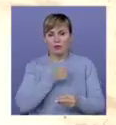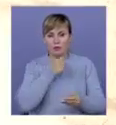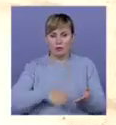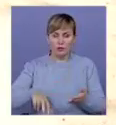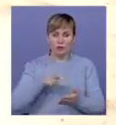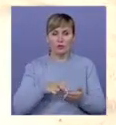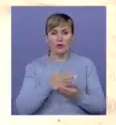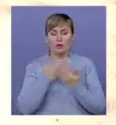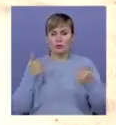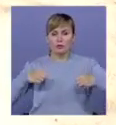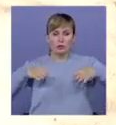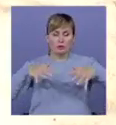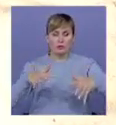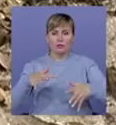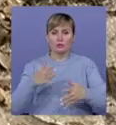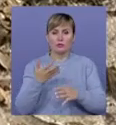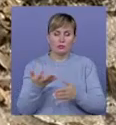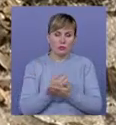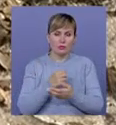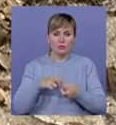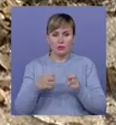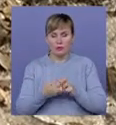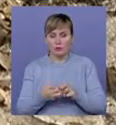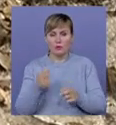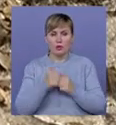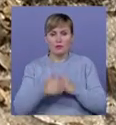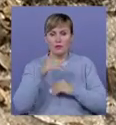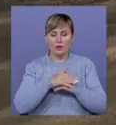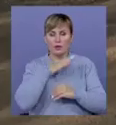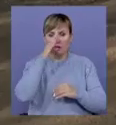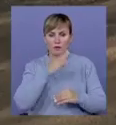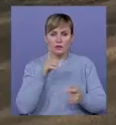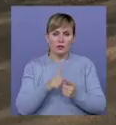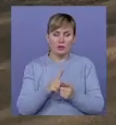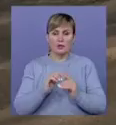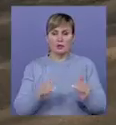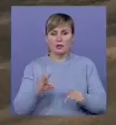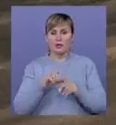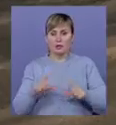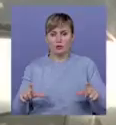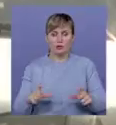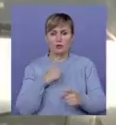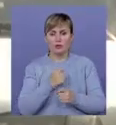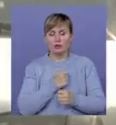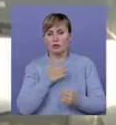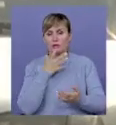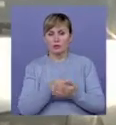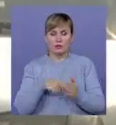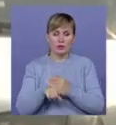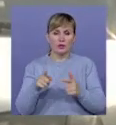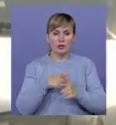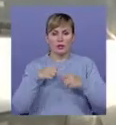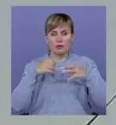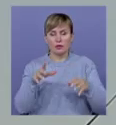ходят. Отсутствие освещения усугубляет ситуацию. Каждый вечер родителям приходится встречать детей со школы, вооружившись фонариками или